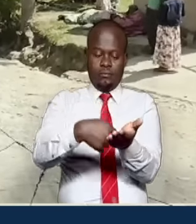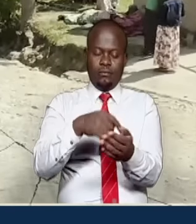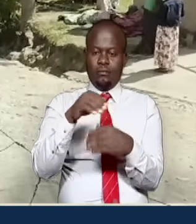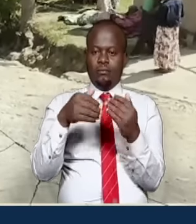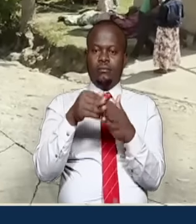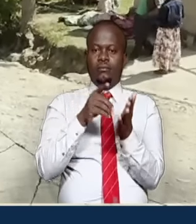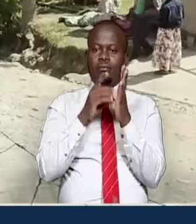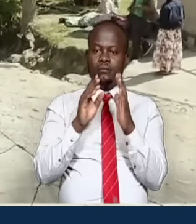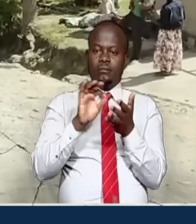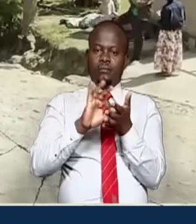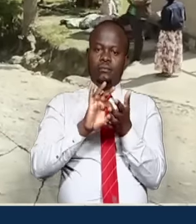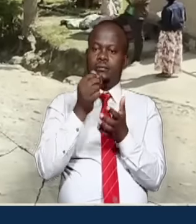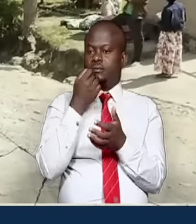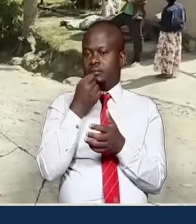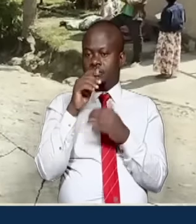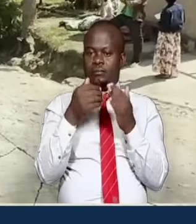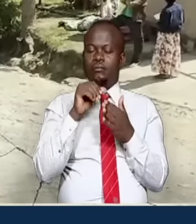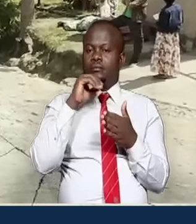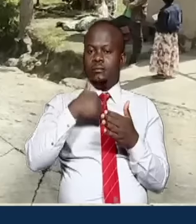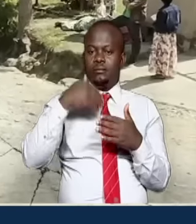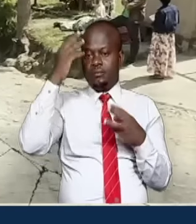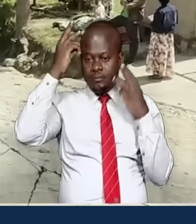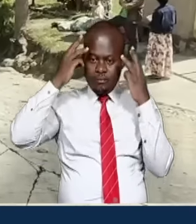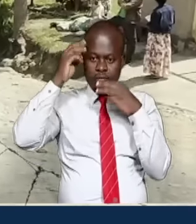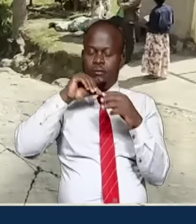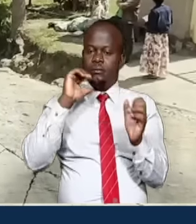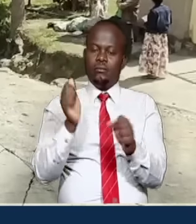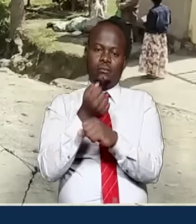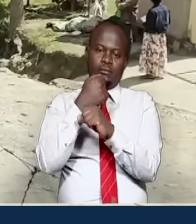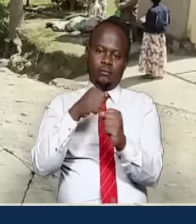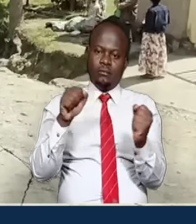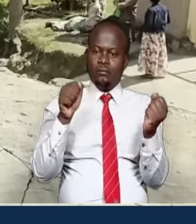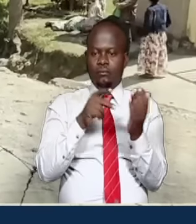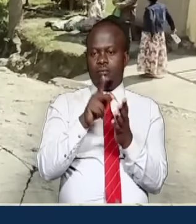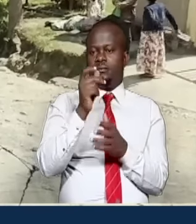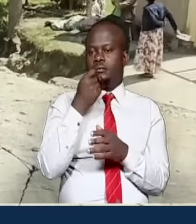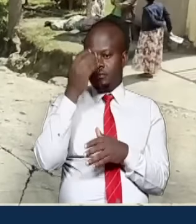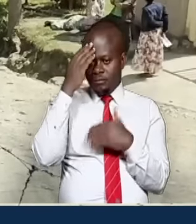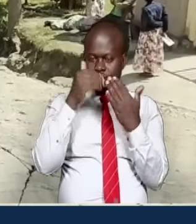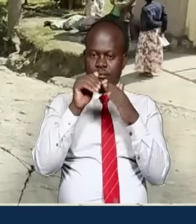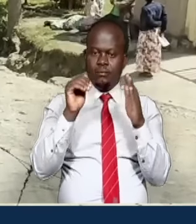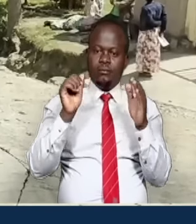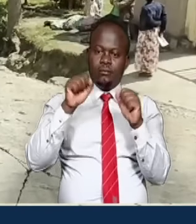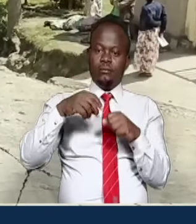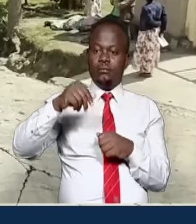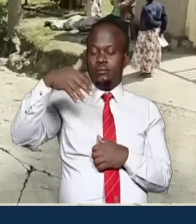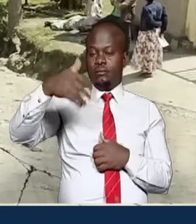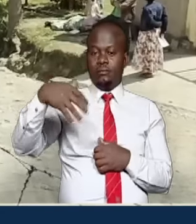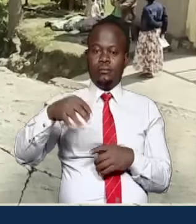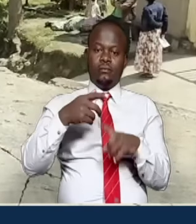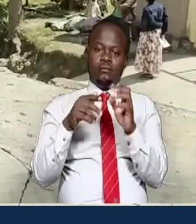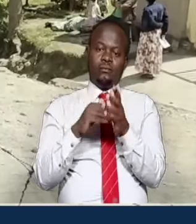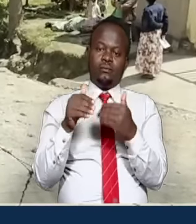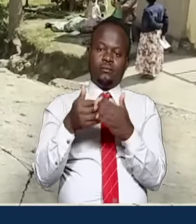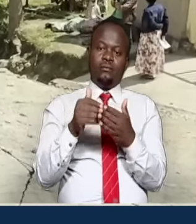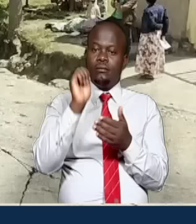muganga akamwandikira imiti ntagire impungenge y'uko atabasha kwigondera iyo miti kubwo wenda ishobora kuba ihenze, ahubwo